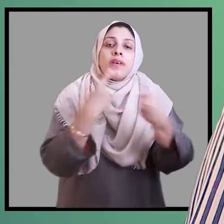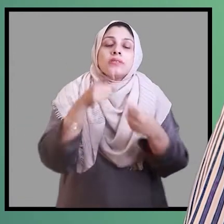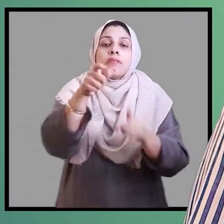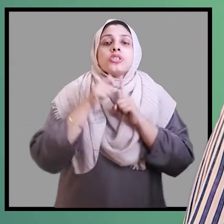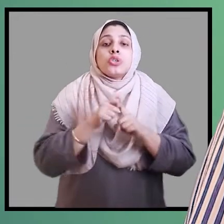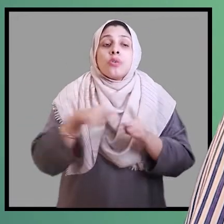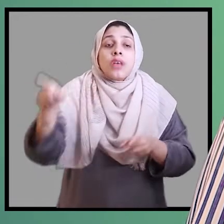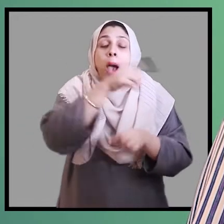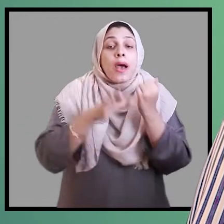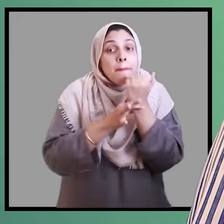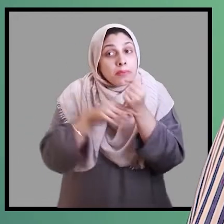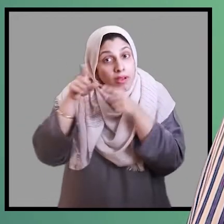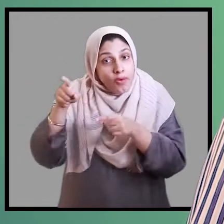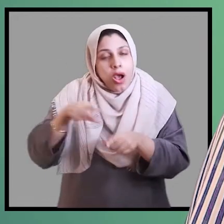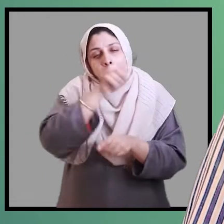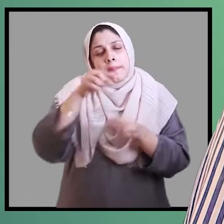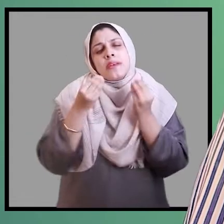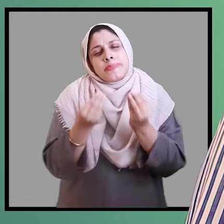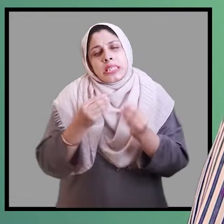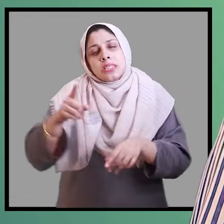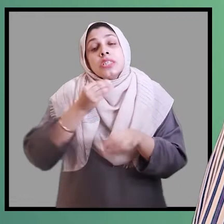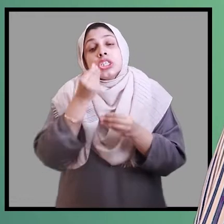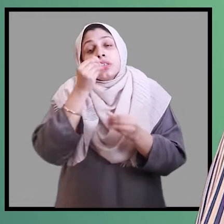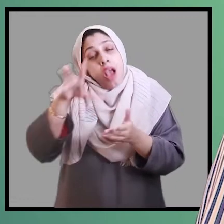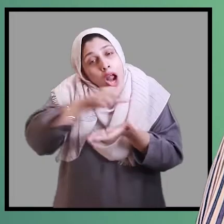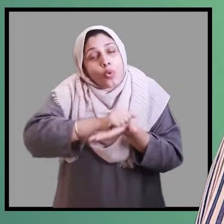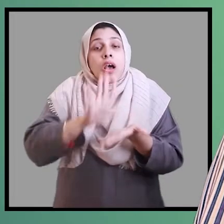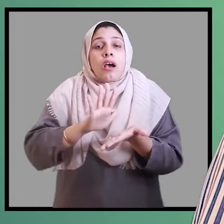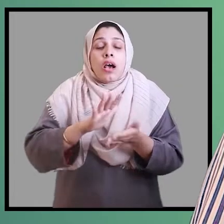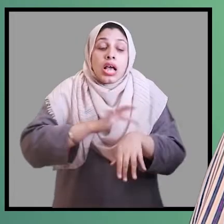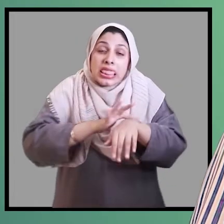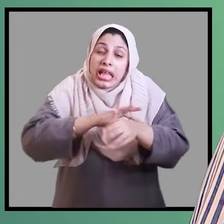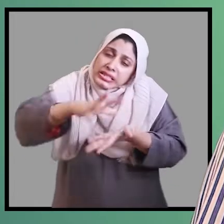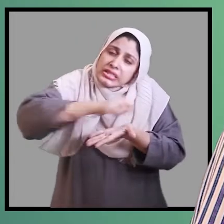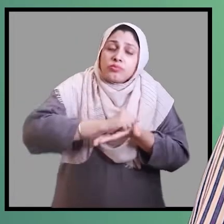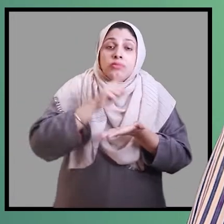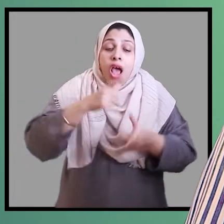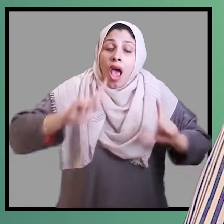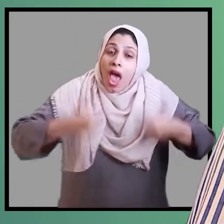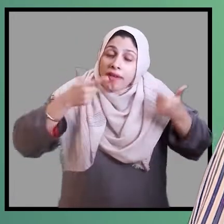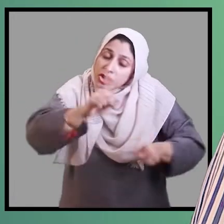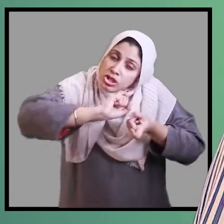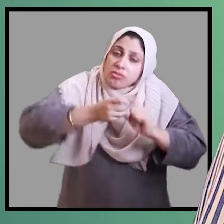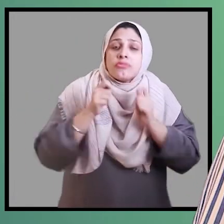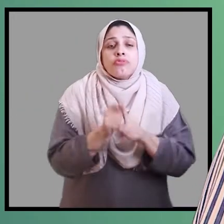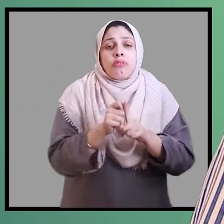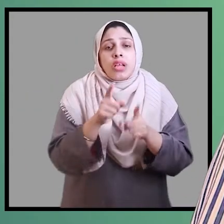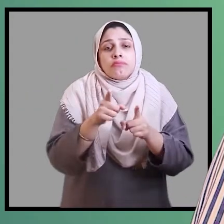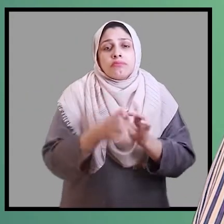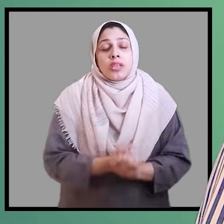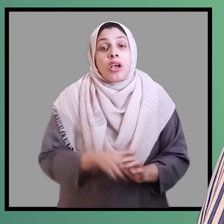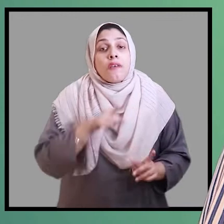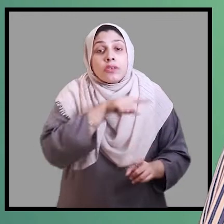इन दोनों चीज़ों को अंडरस्टैंड करने के बाद मैं ये एडवाइस कर सकता हूँ कि जो मरीज है वो अपनी शुगर को बेहतर कंट्रोल करे, अपने कोलेस्ट्रॉल को